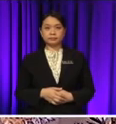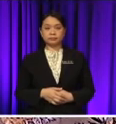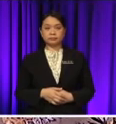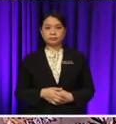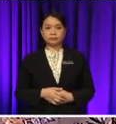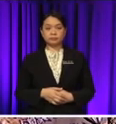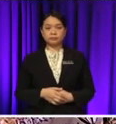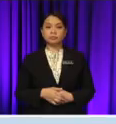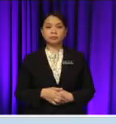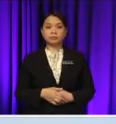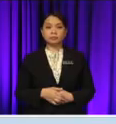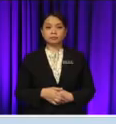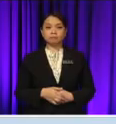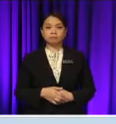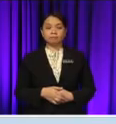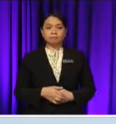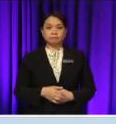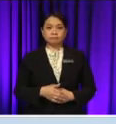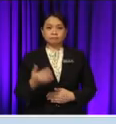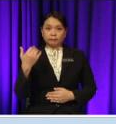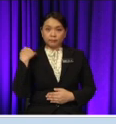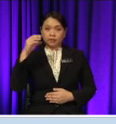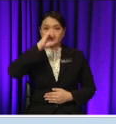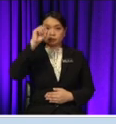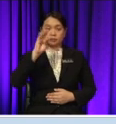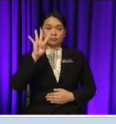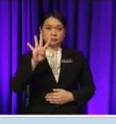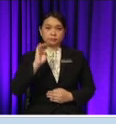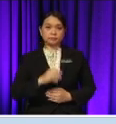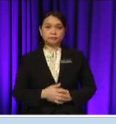kita beri kepada Amira pulang